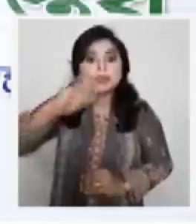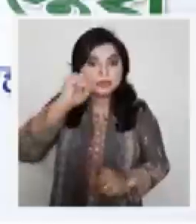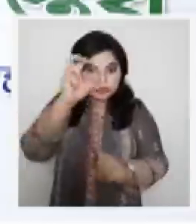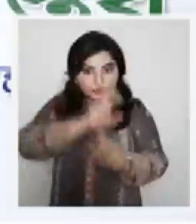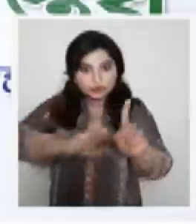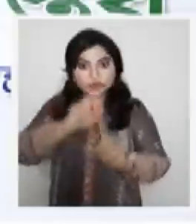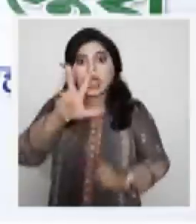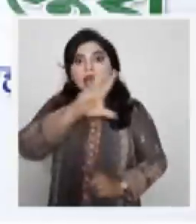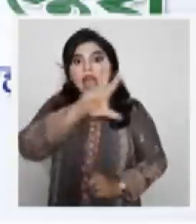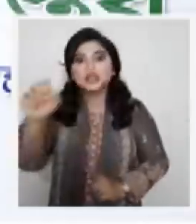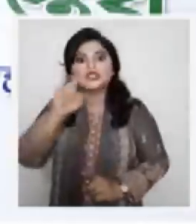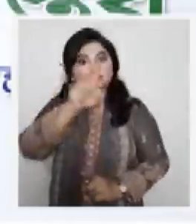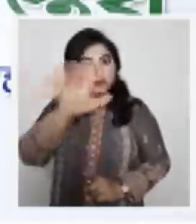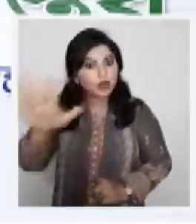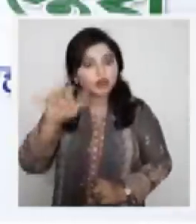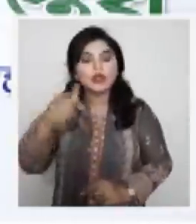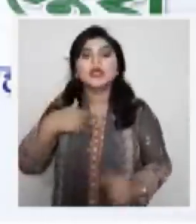জন।